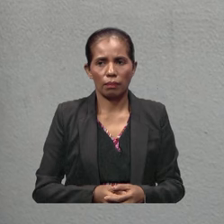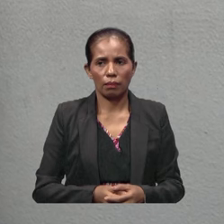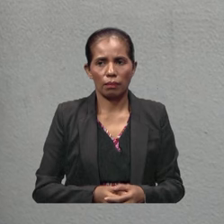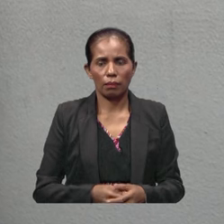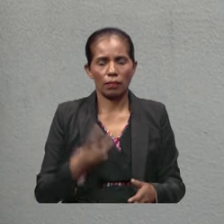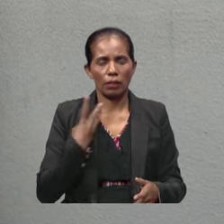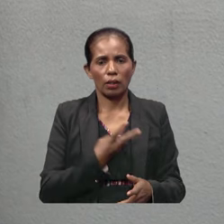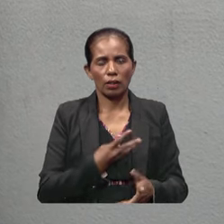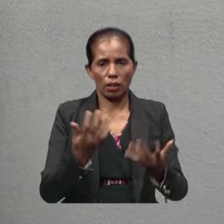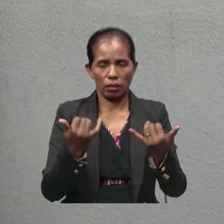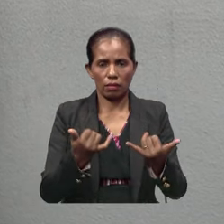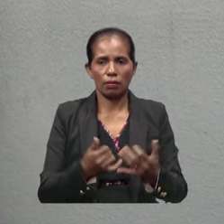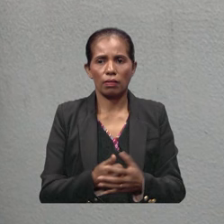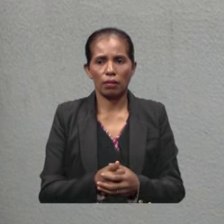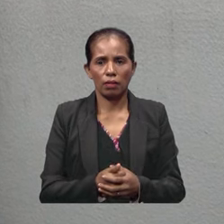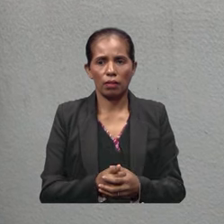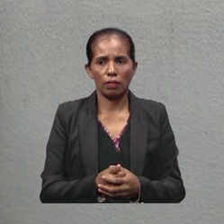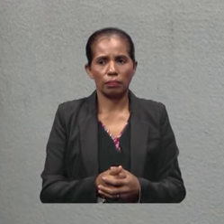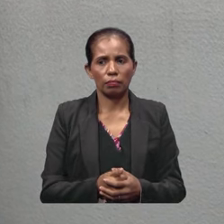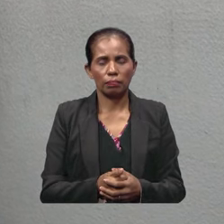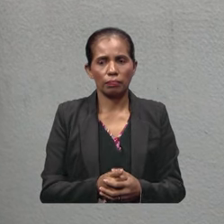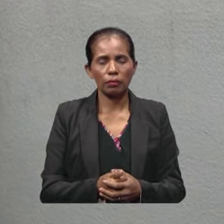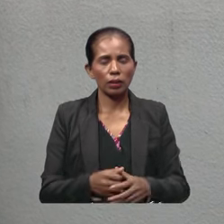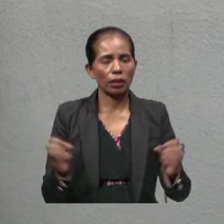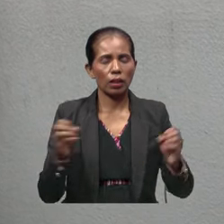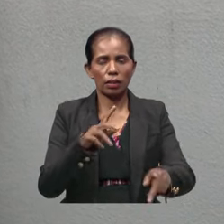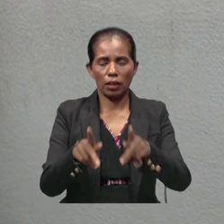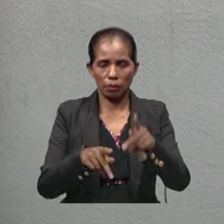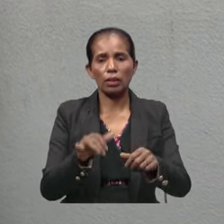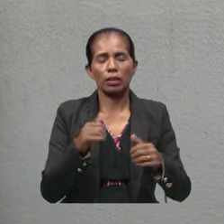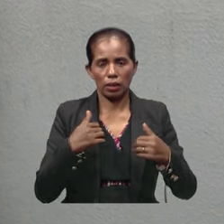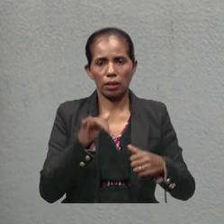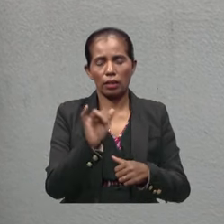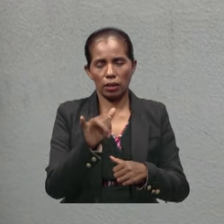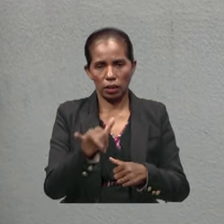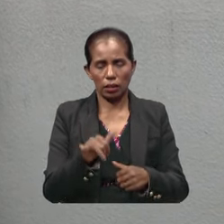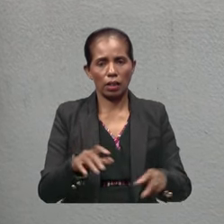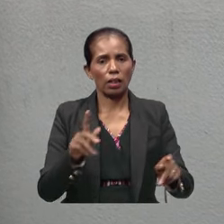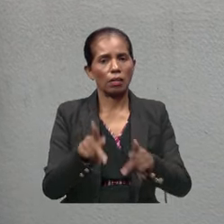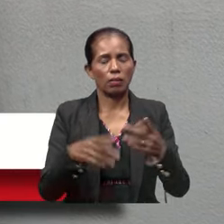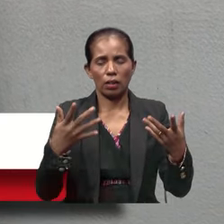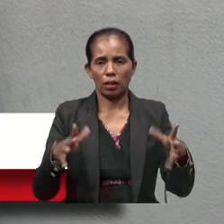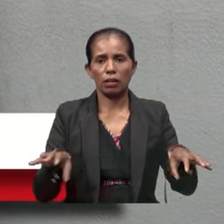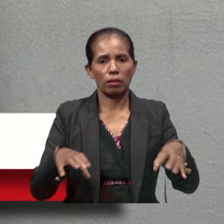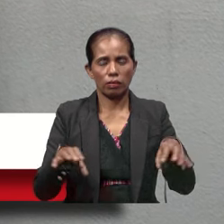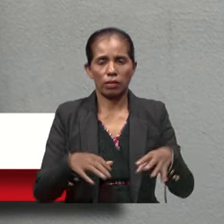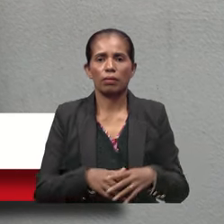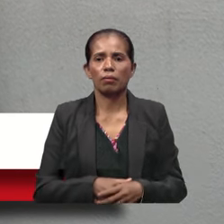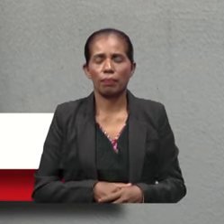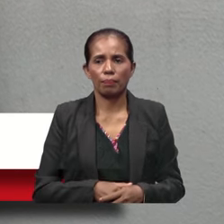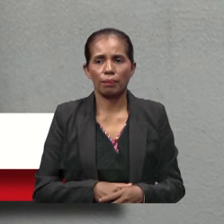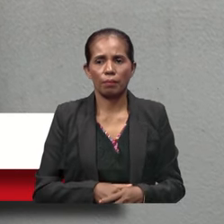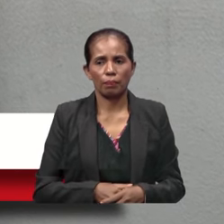itni agora yang de minus minus ema si Nuru a reconhece, e também no SEMA. E